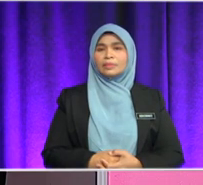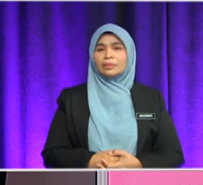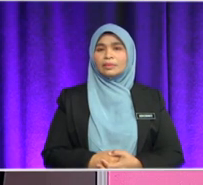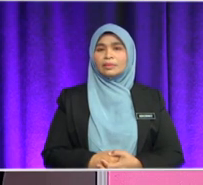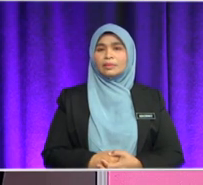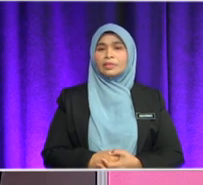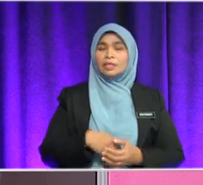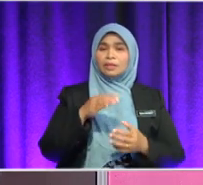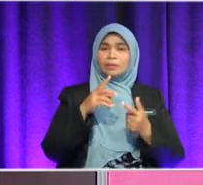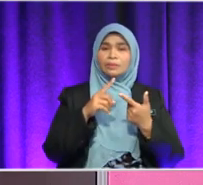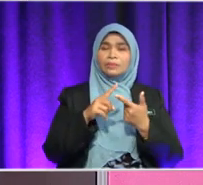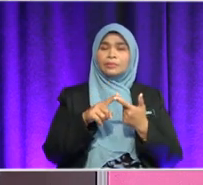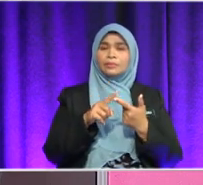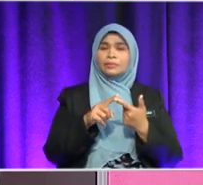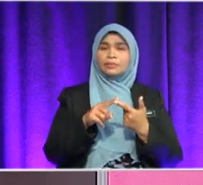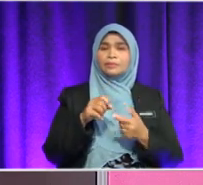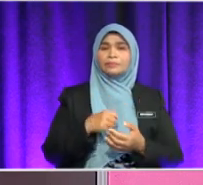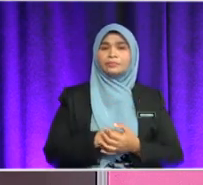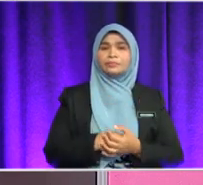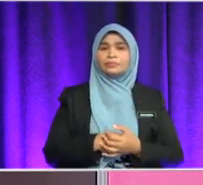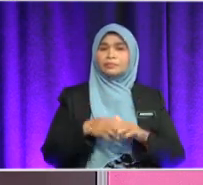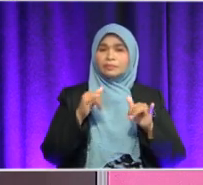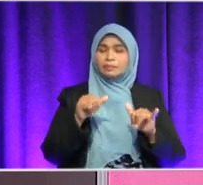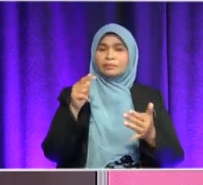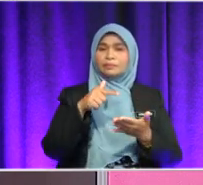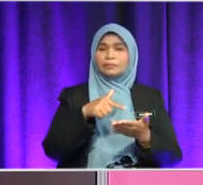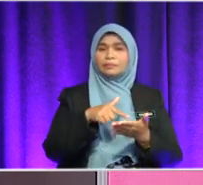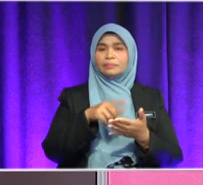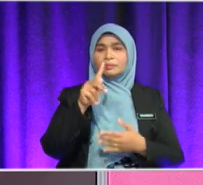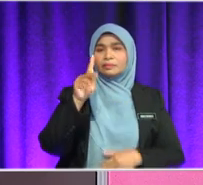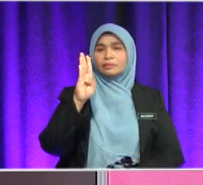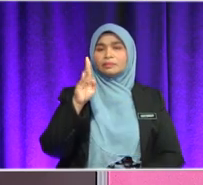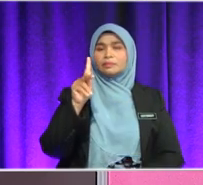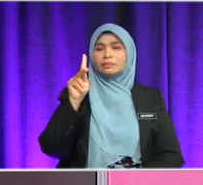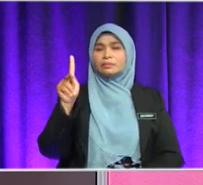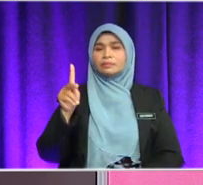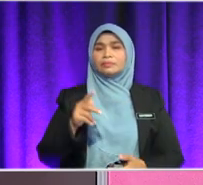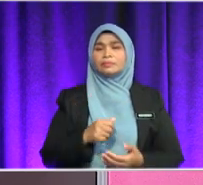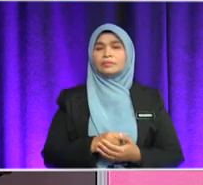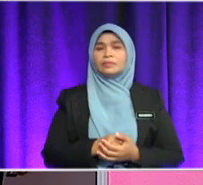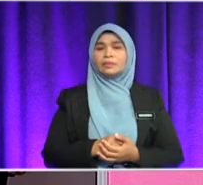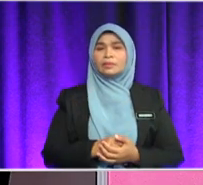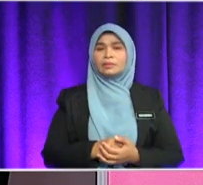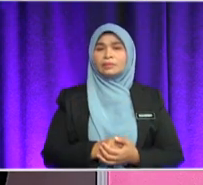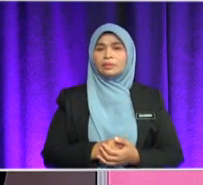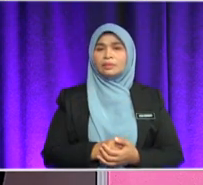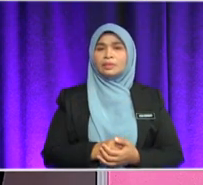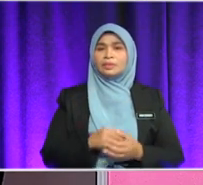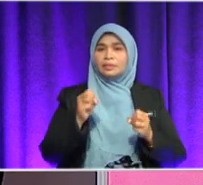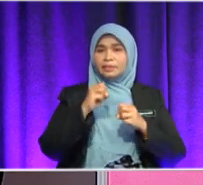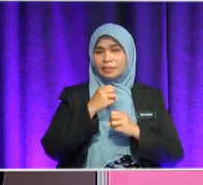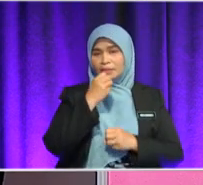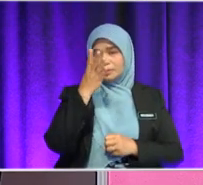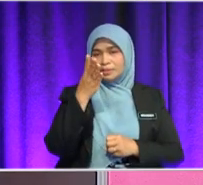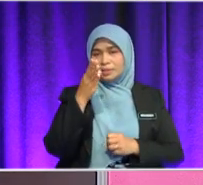yang keduanya soalnya yang kedua masih lagi yang kedua yaitu jelaskan